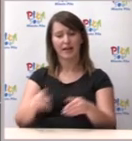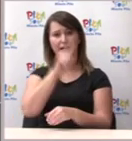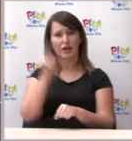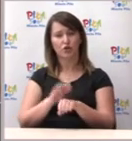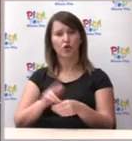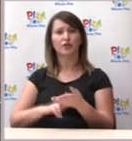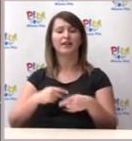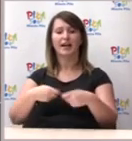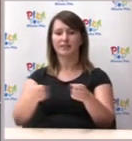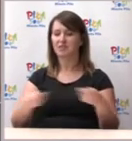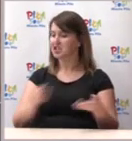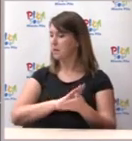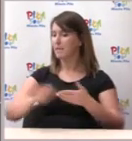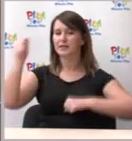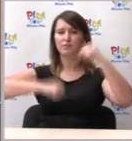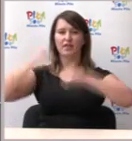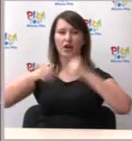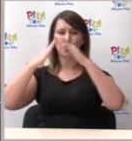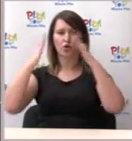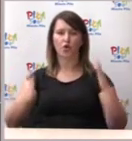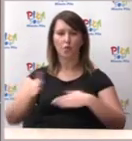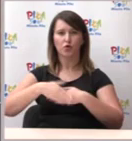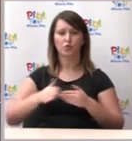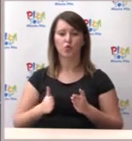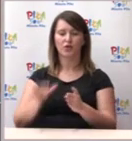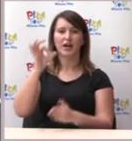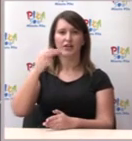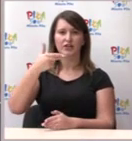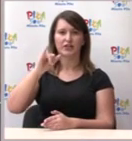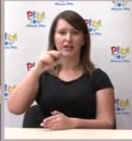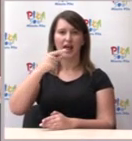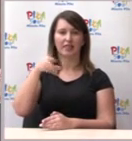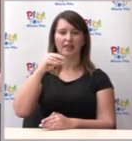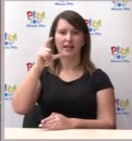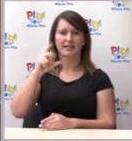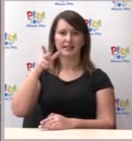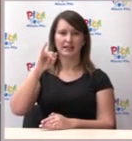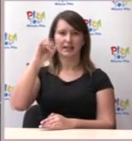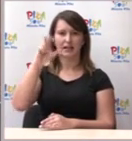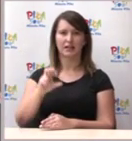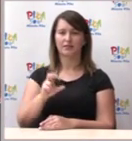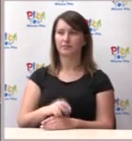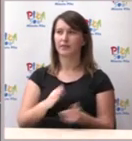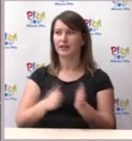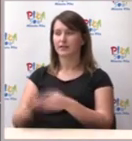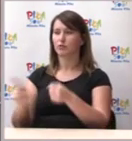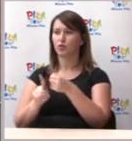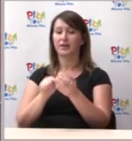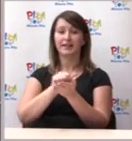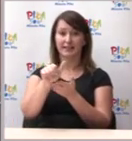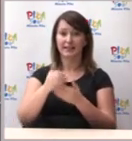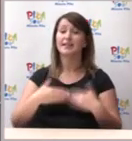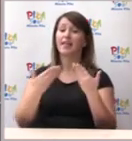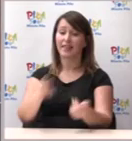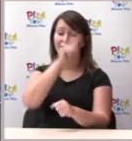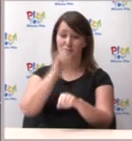sprzedaż w drodze bezprzetargowej nieruchomości położonej przy ulicy Śniadeckich w Pile. W punkcie jedenastym uchwała w sprawie wyrażenia zgody